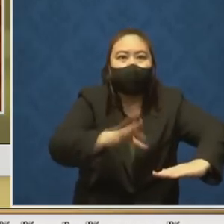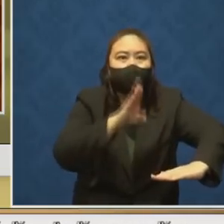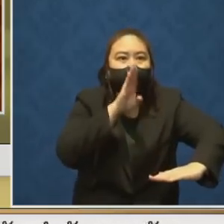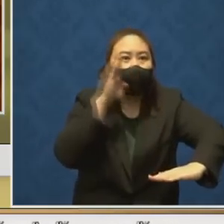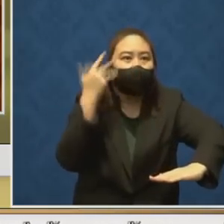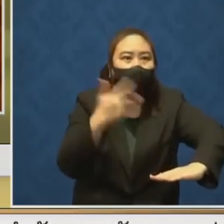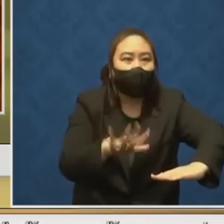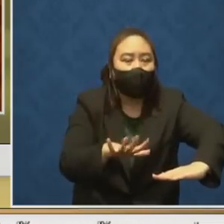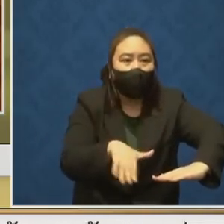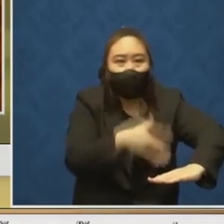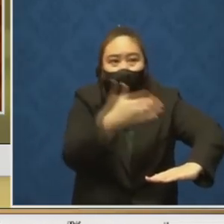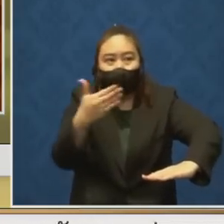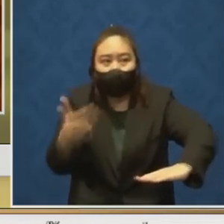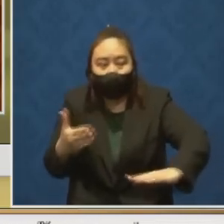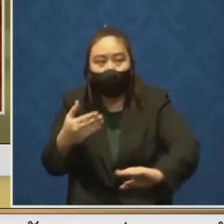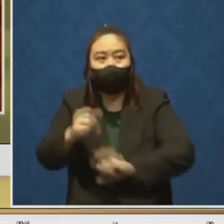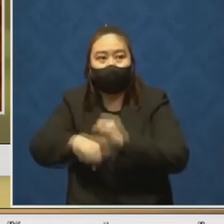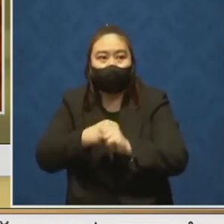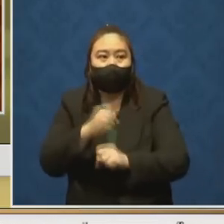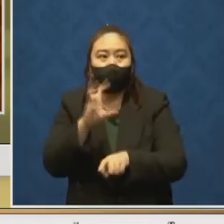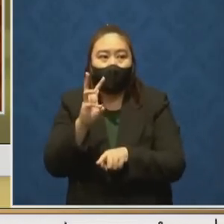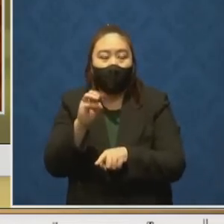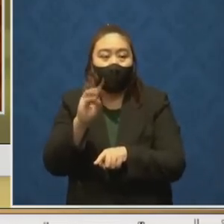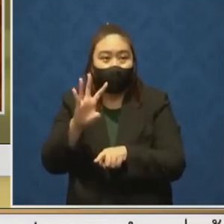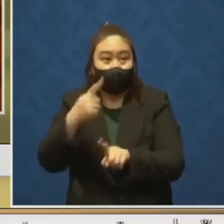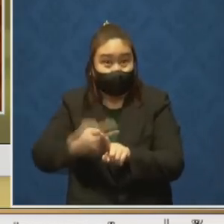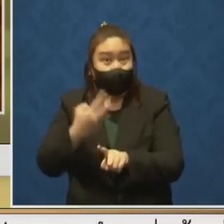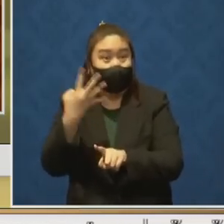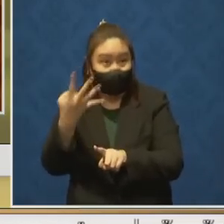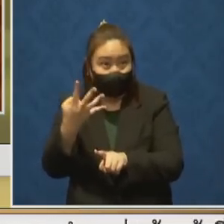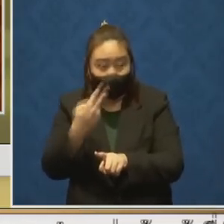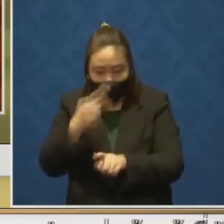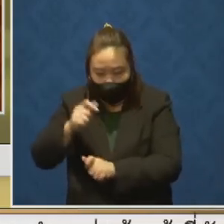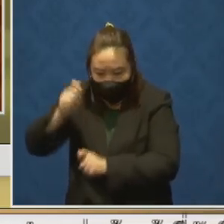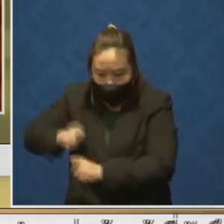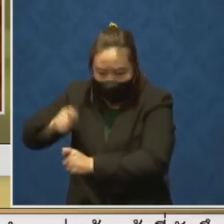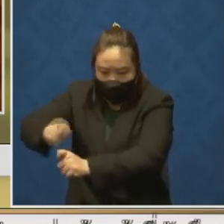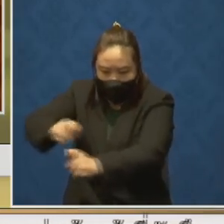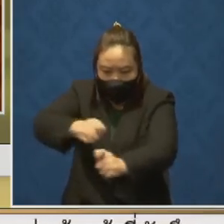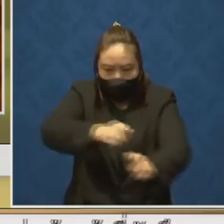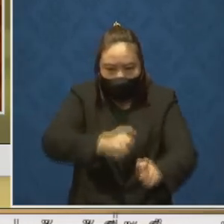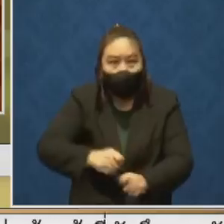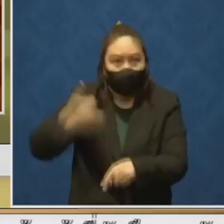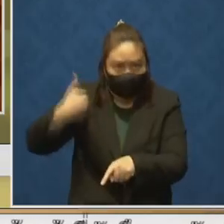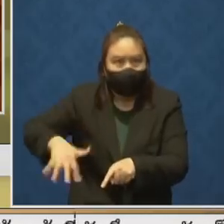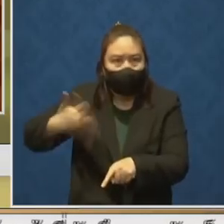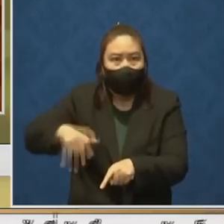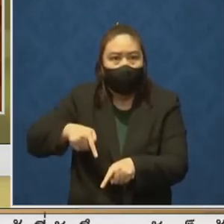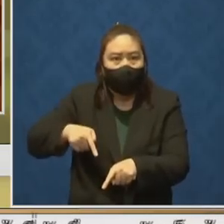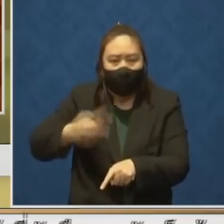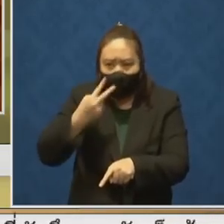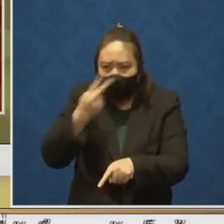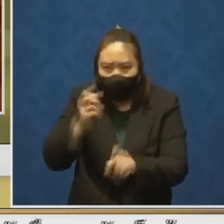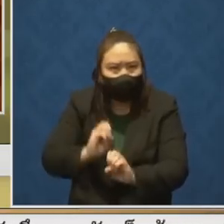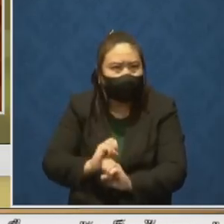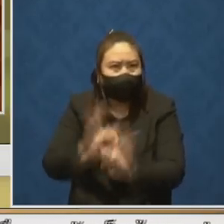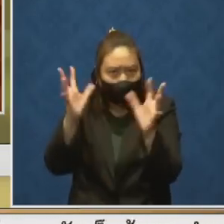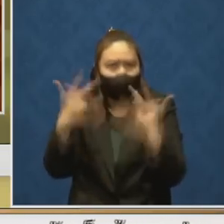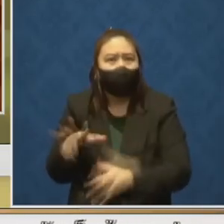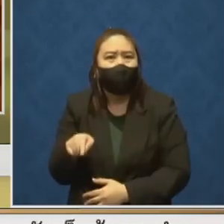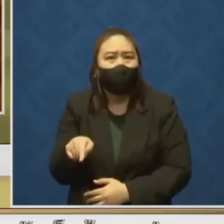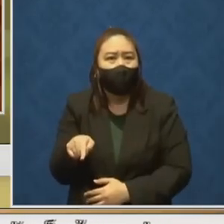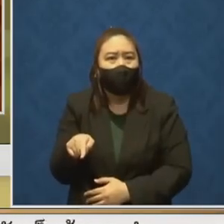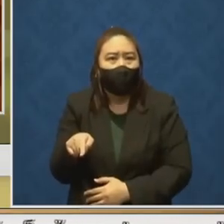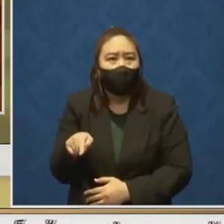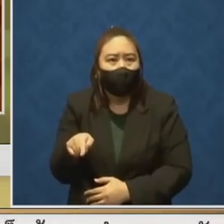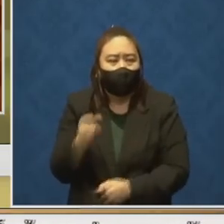มองเห็นโครงสร้างฐานรากของแท่นปดิศฐานท่กรุ somans wariอย่างชัดเจนแล้วด้วยเป